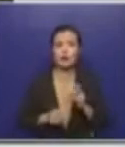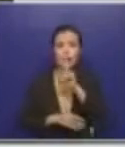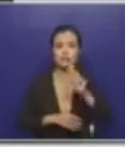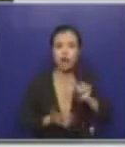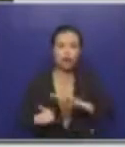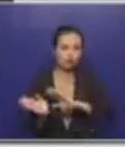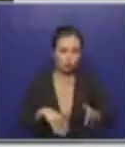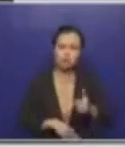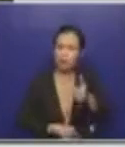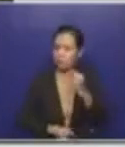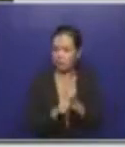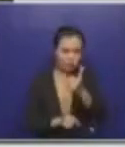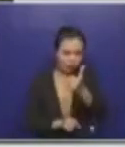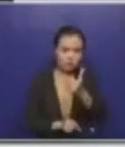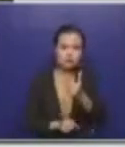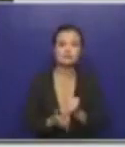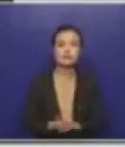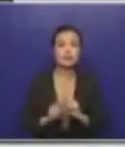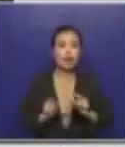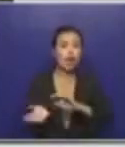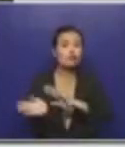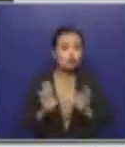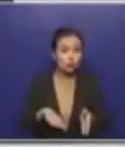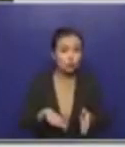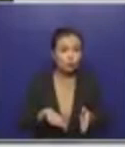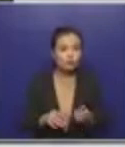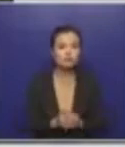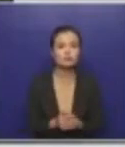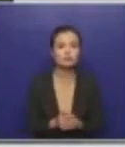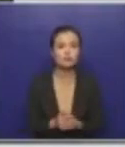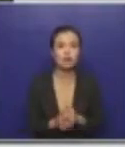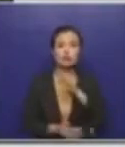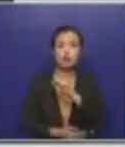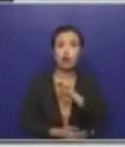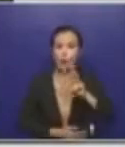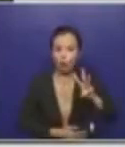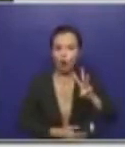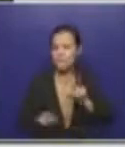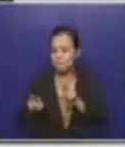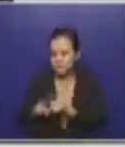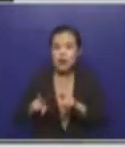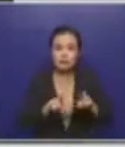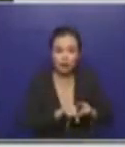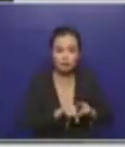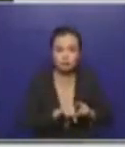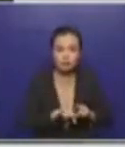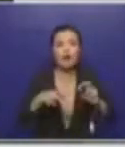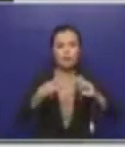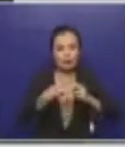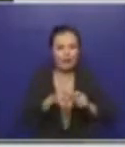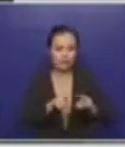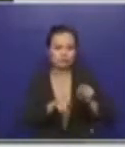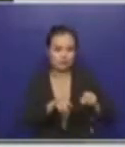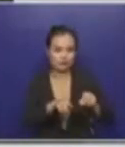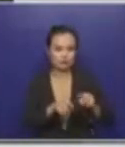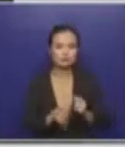ท้าให้ยุบครับแต่ขอให้ยุบโดยยุบฝ่ายวุฒิสมาชิกด้วยครับเพราะไอ้นั่นก็คือปัญหาครับเพ